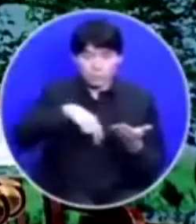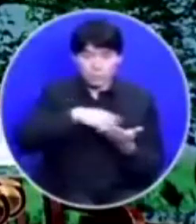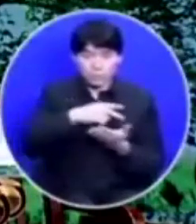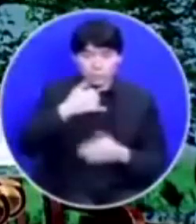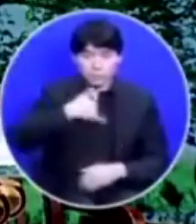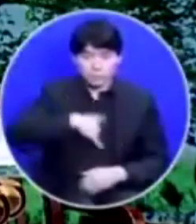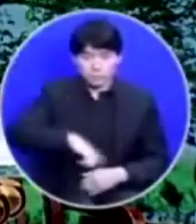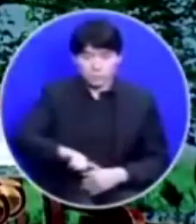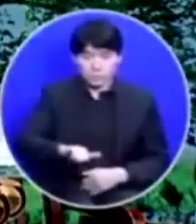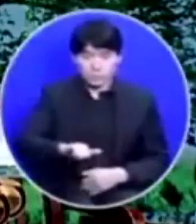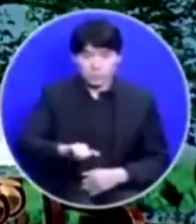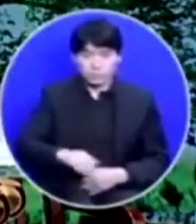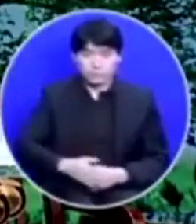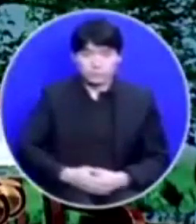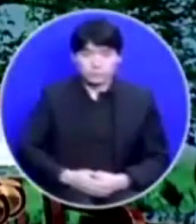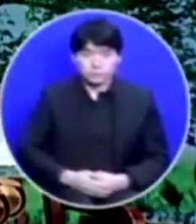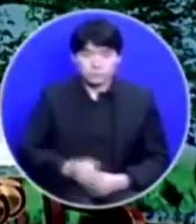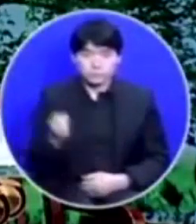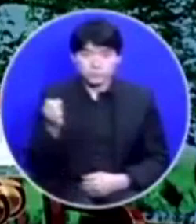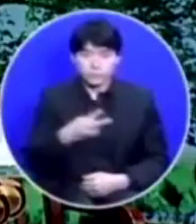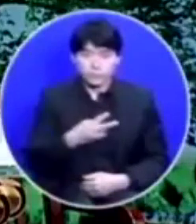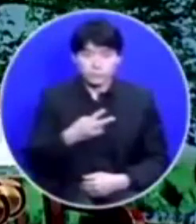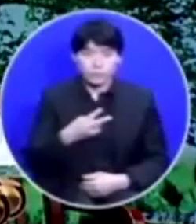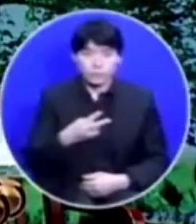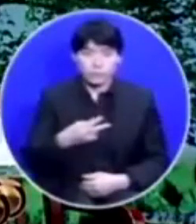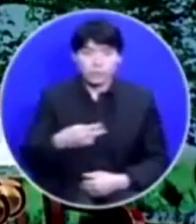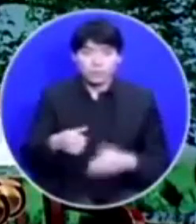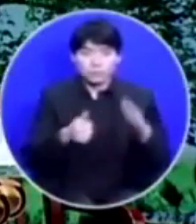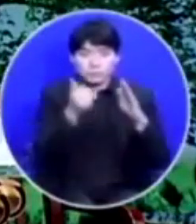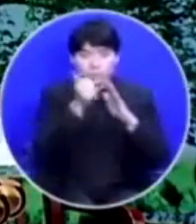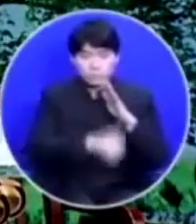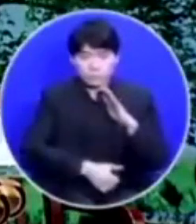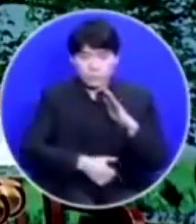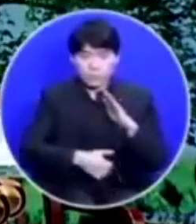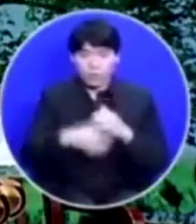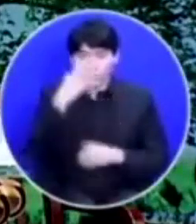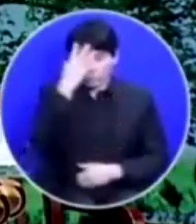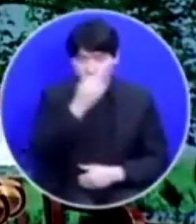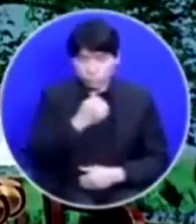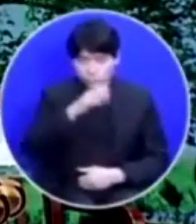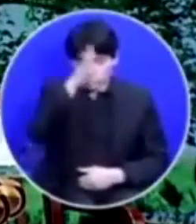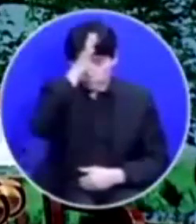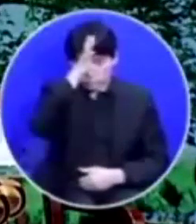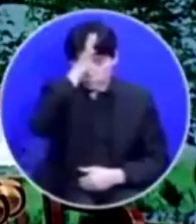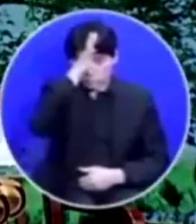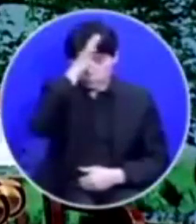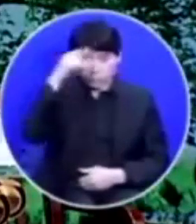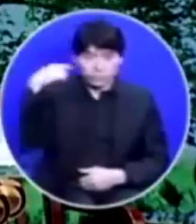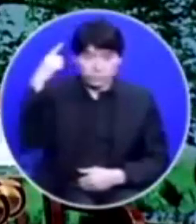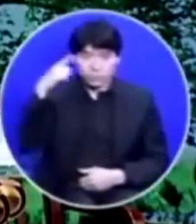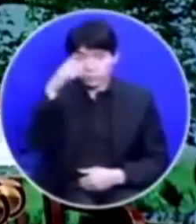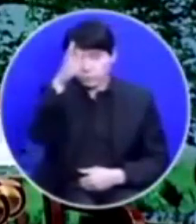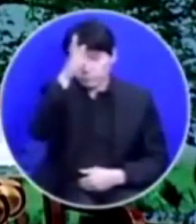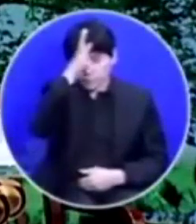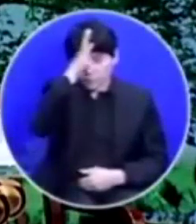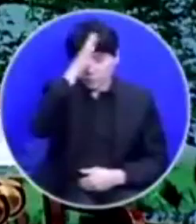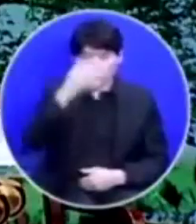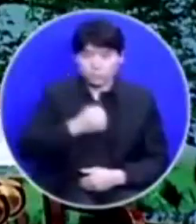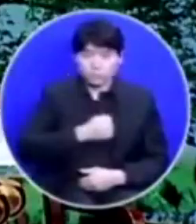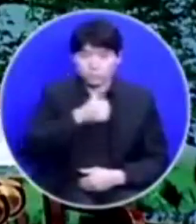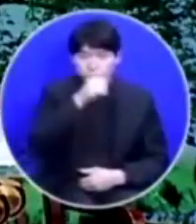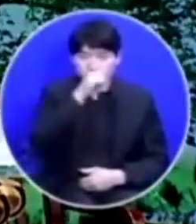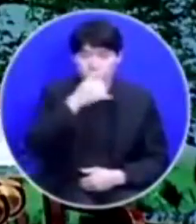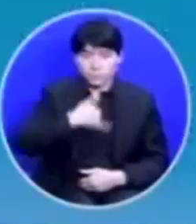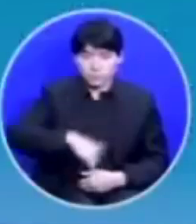자녀들 아 아 또 실패의 자녀들 우울증에 사로잡혀 정신 질환을 앓고 있는 자녀들